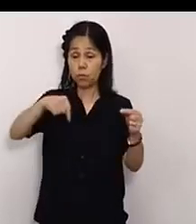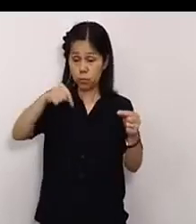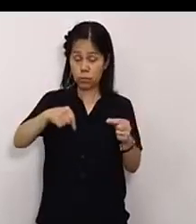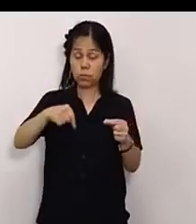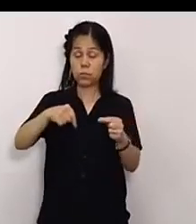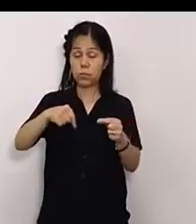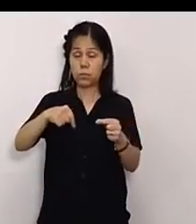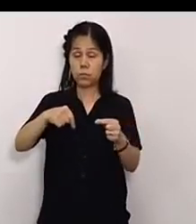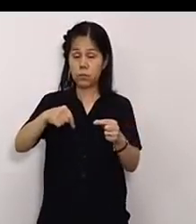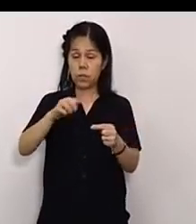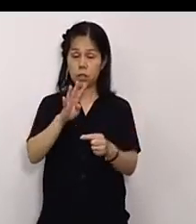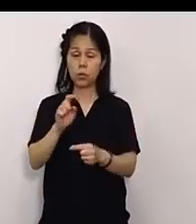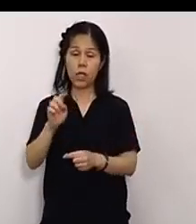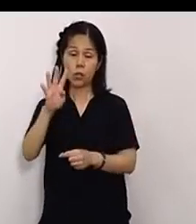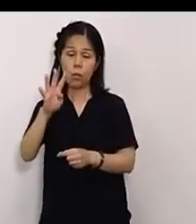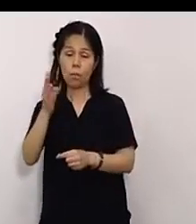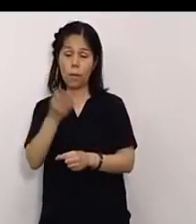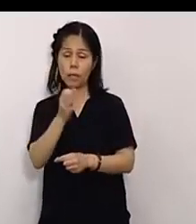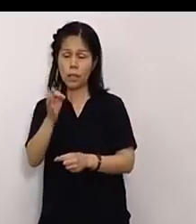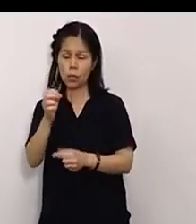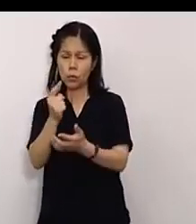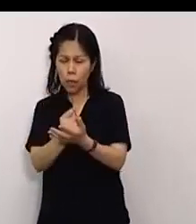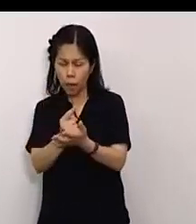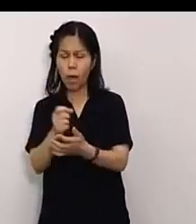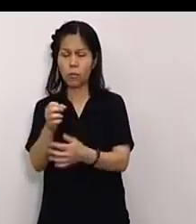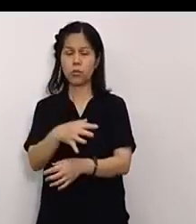それをやってるのは 4.4%、